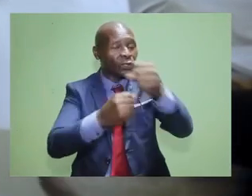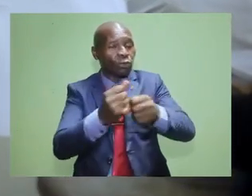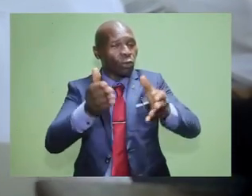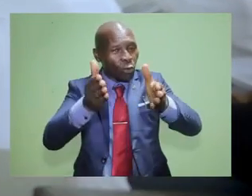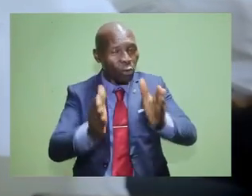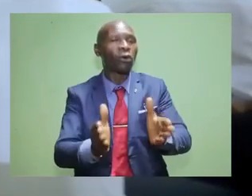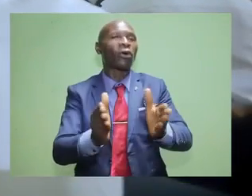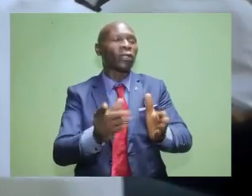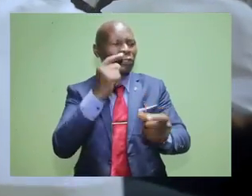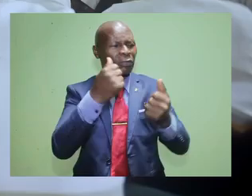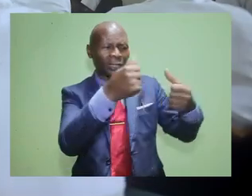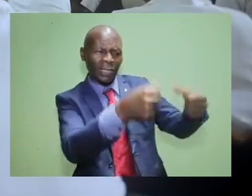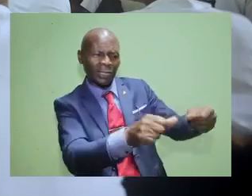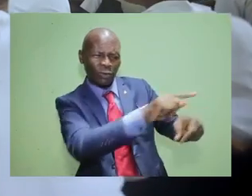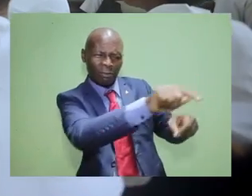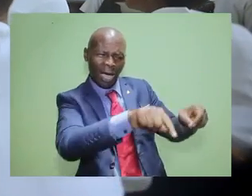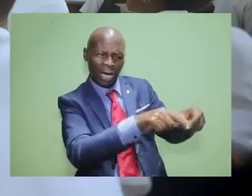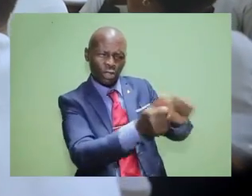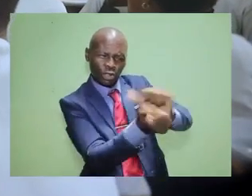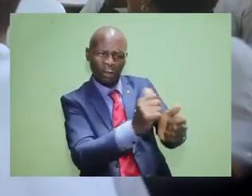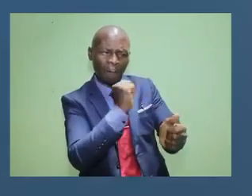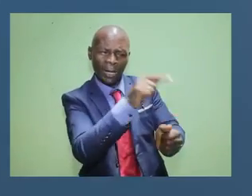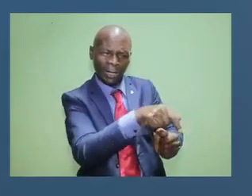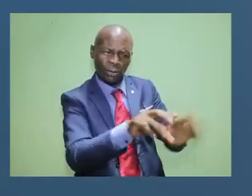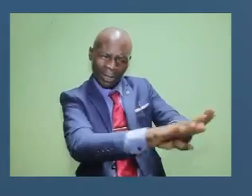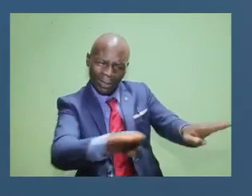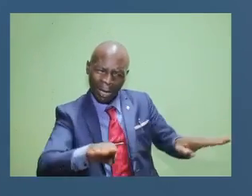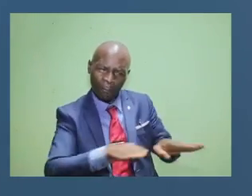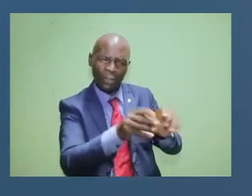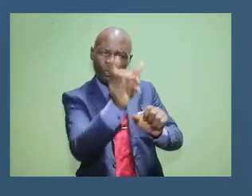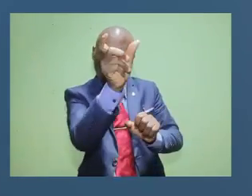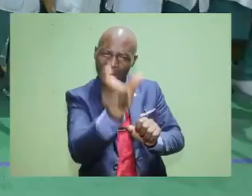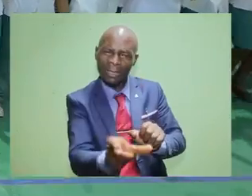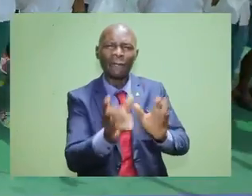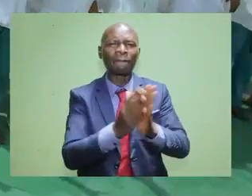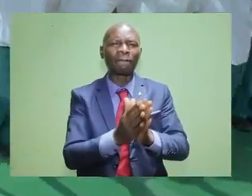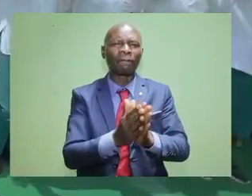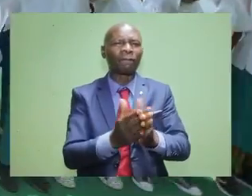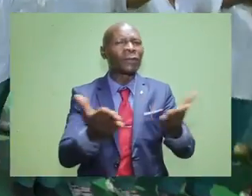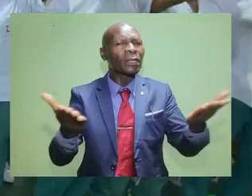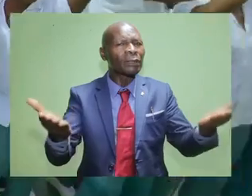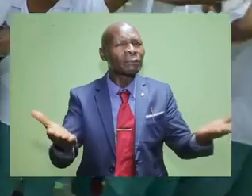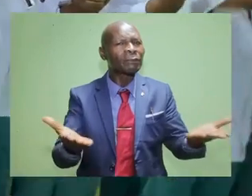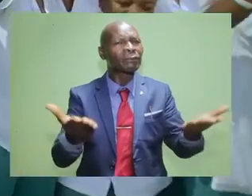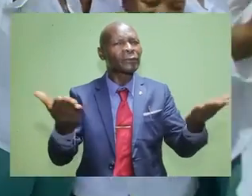quo et de laisser une marque indélébile sur la tapisserie de l'humanité.